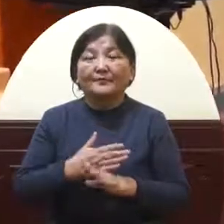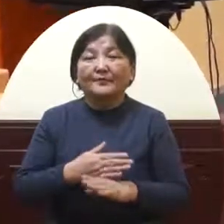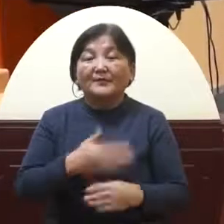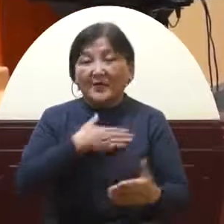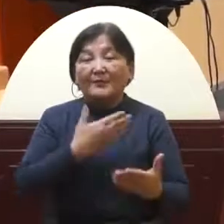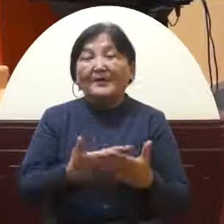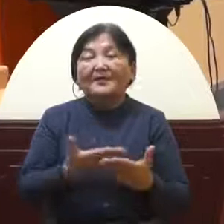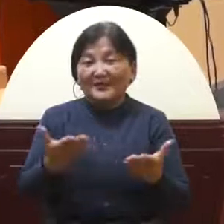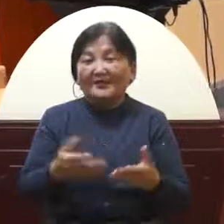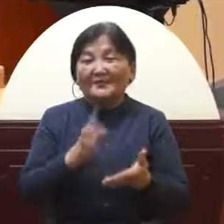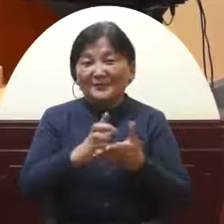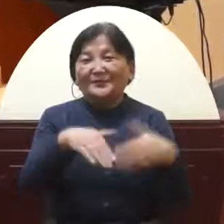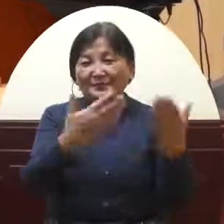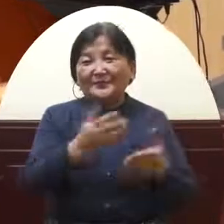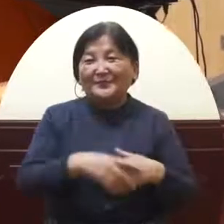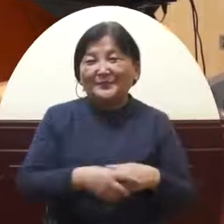За баярлалаа.